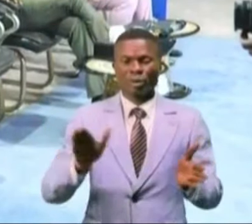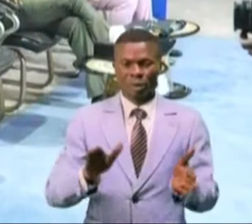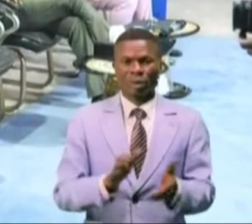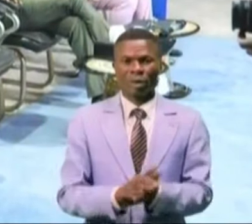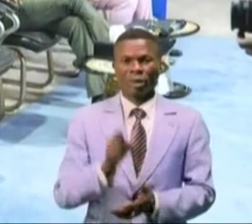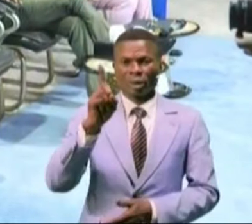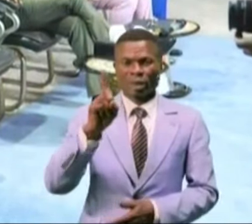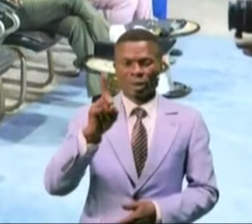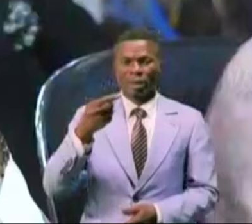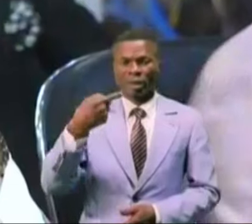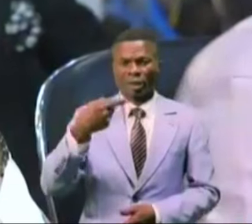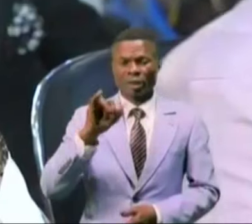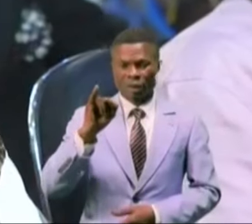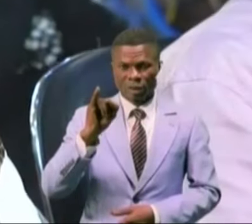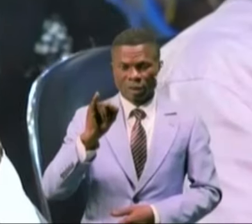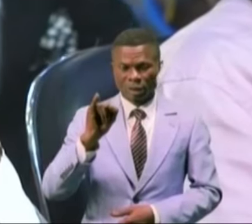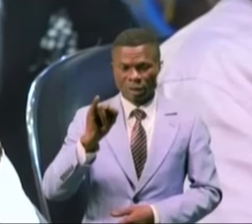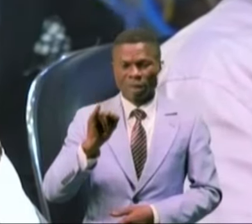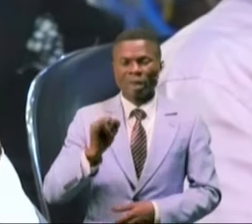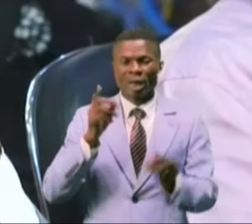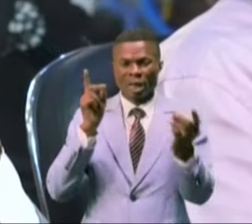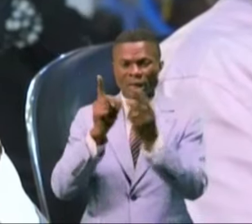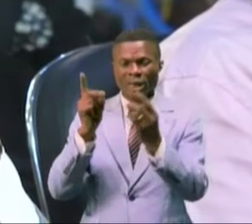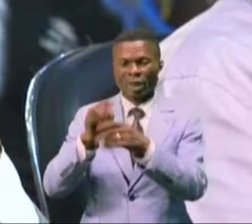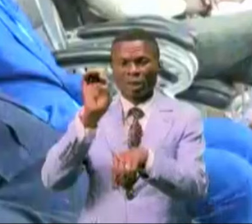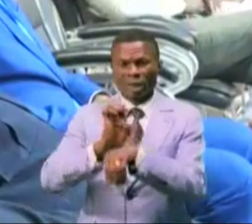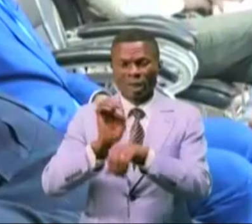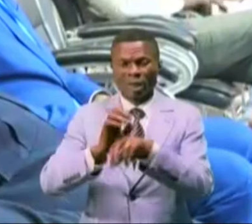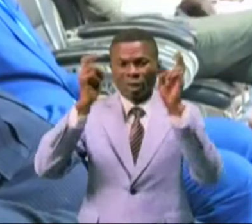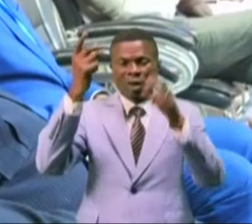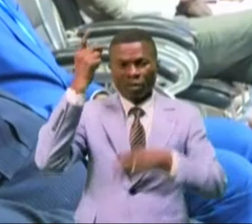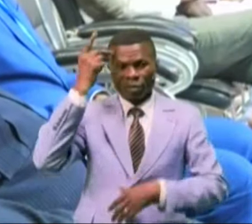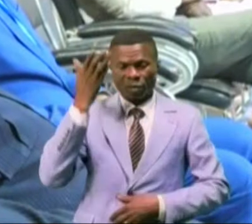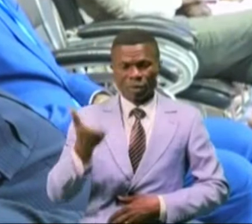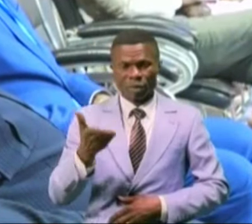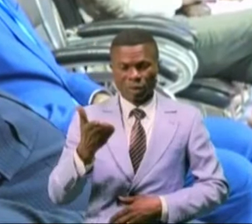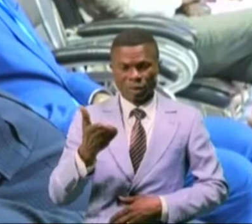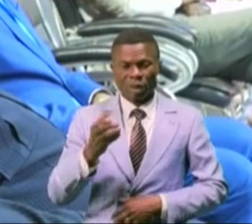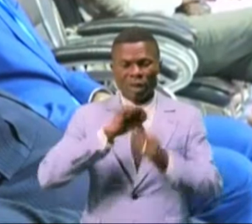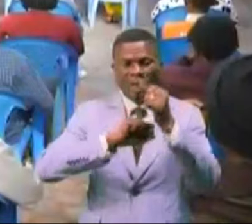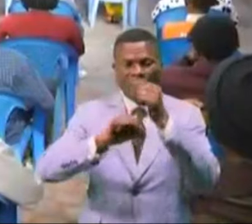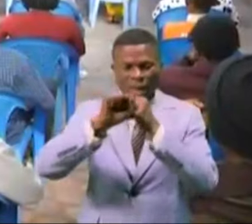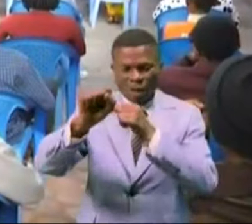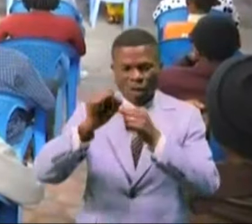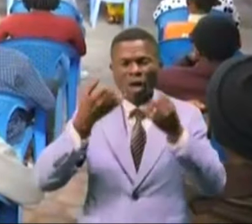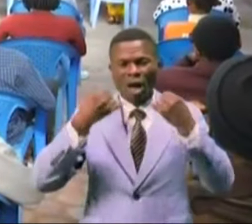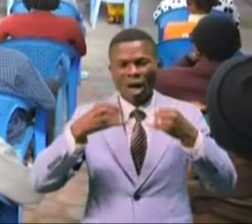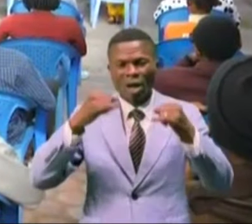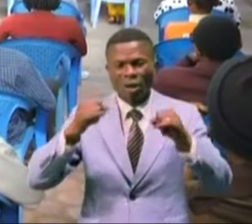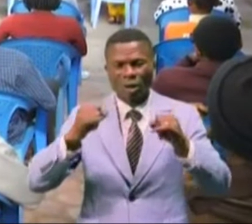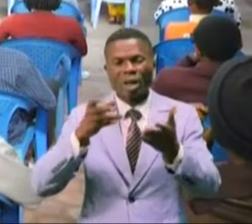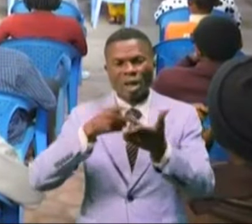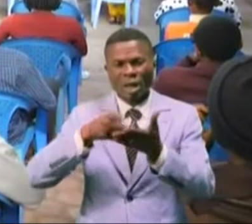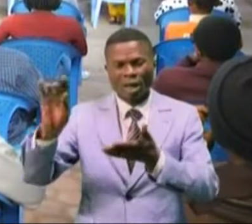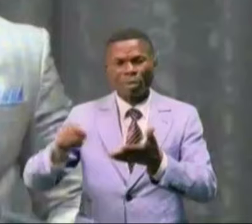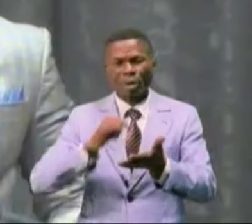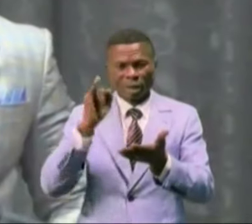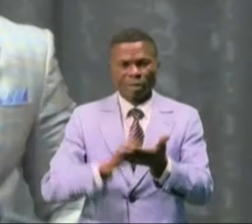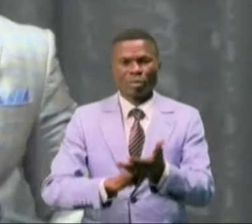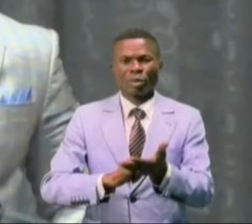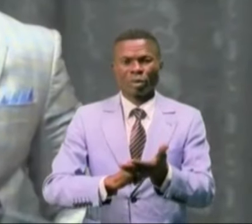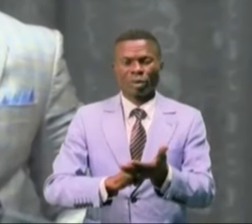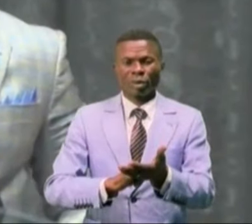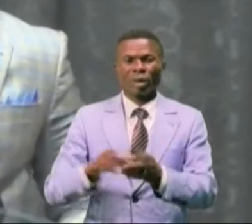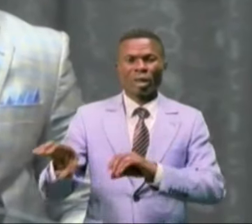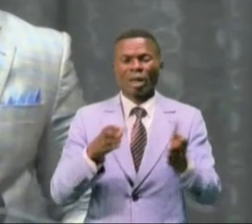Impôts va à l'assau des églises de réveil de la ville de Kinshasa une campagne de sensibilisation au paiement des impôts ces